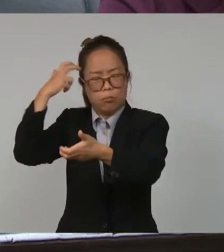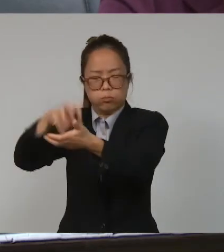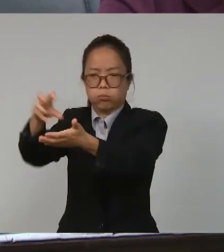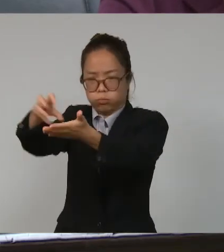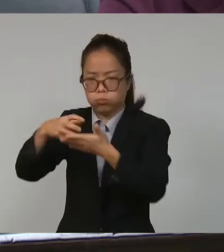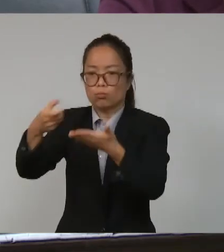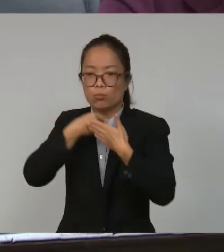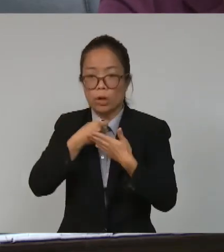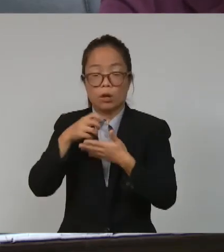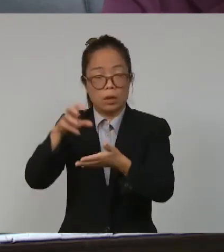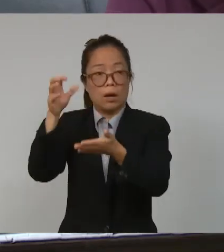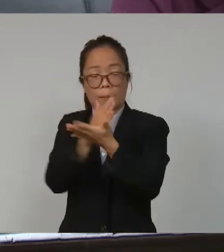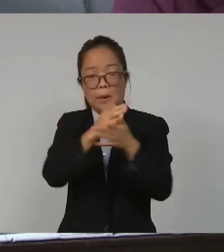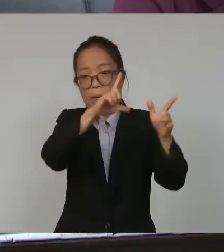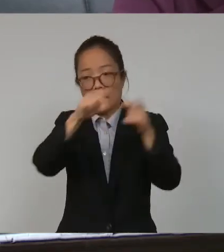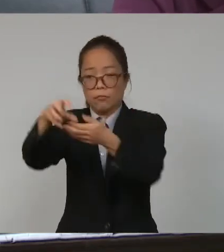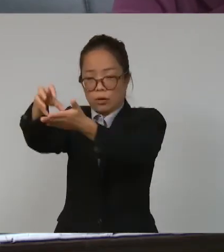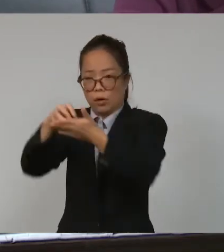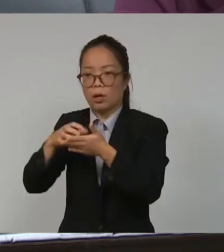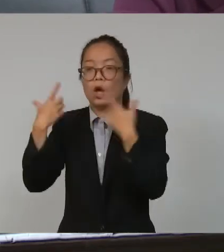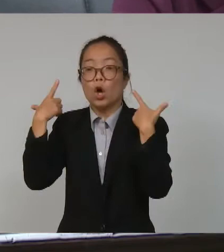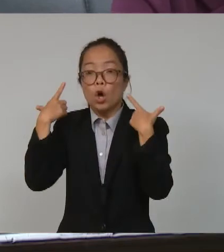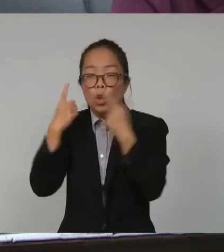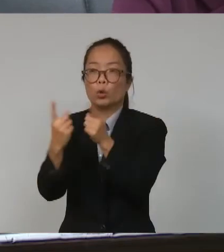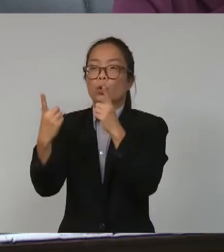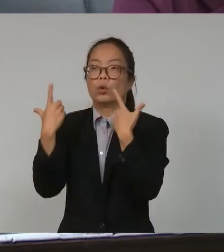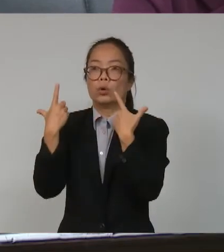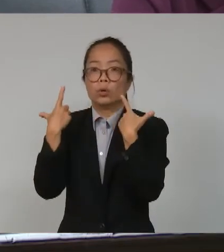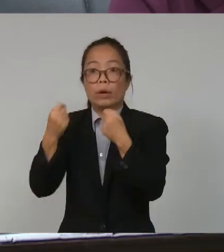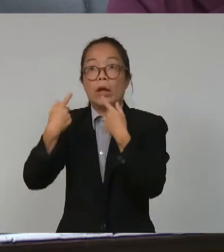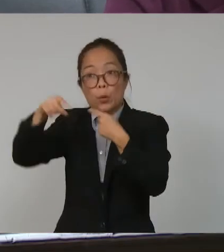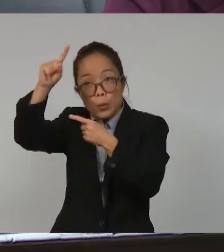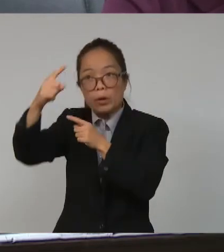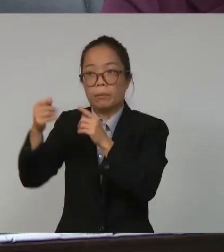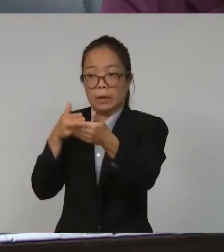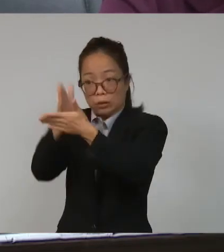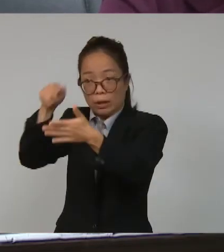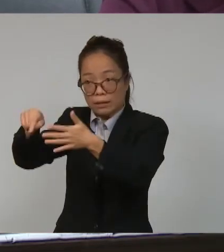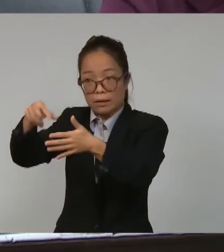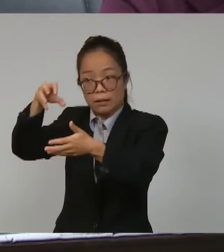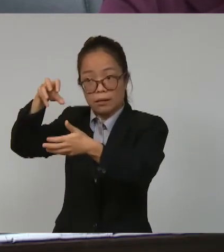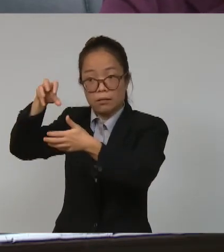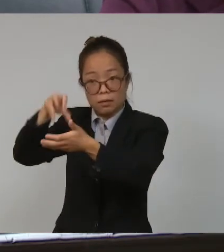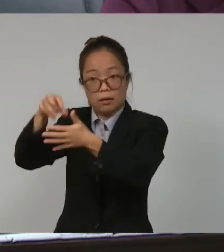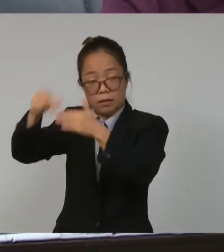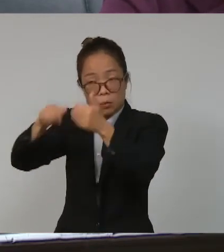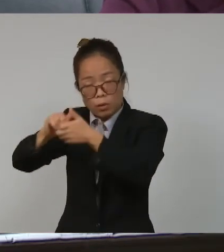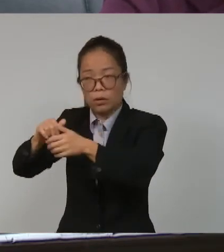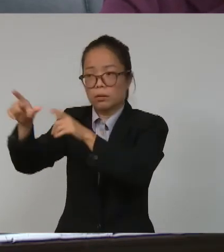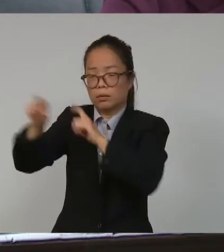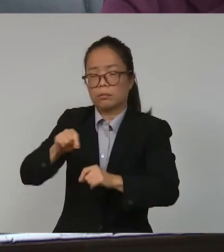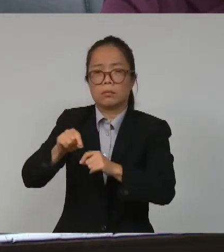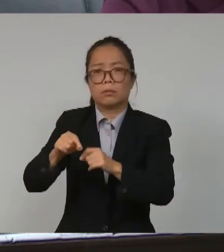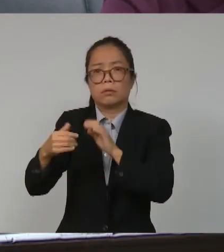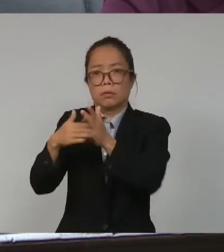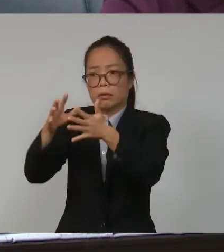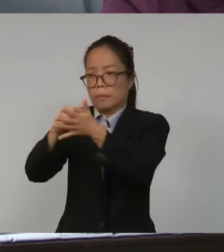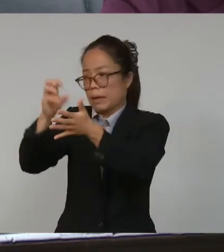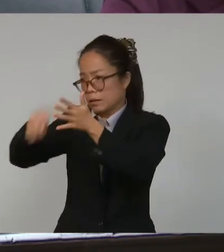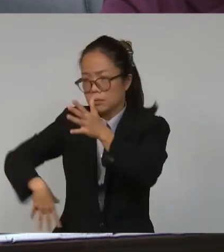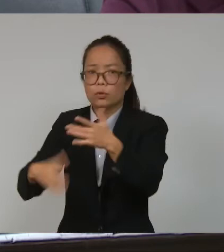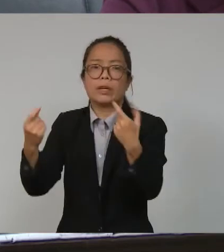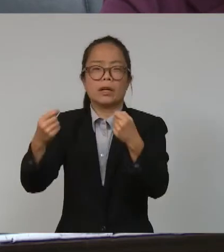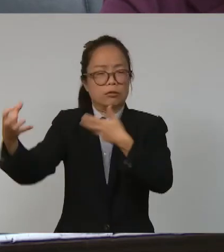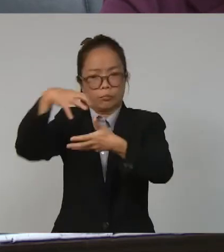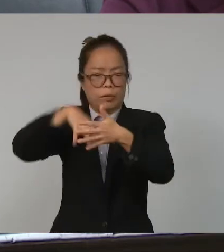决命合法执照给我，他等于否决的主管机关把我驳回的这样一个处分，所以他是含涉在里面的，就包含在里